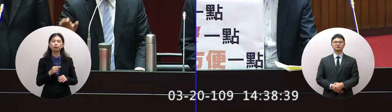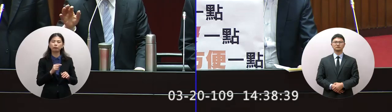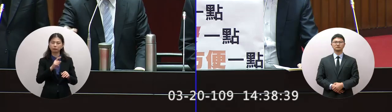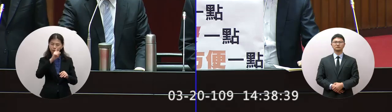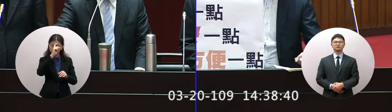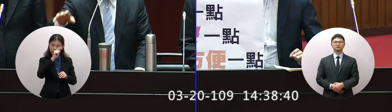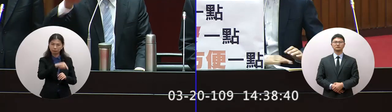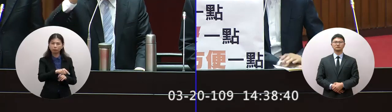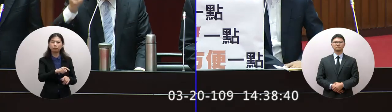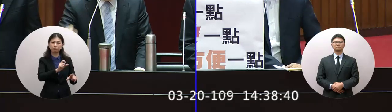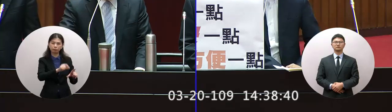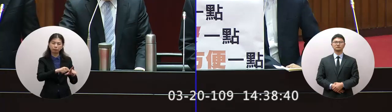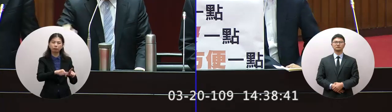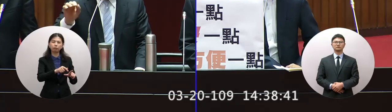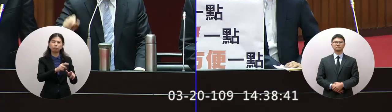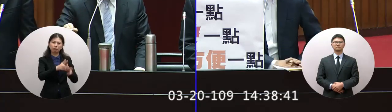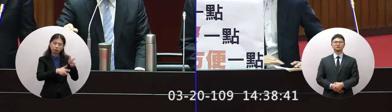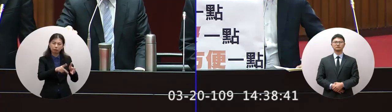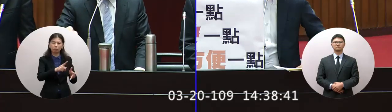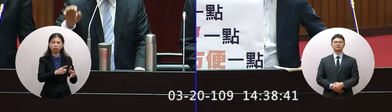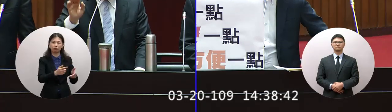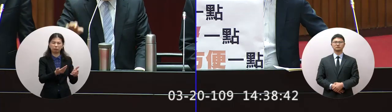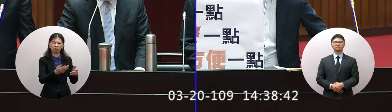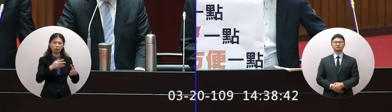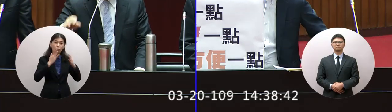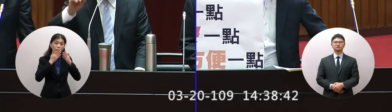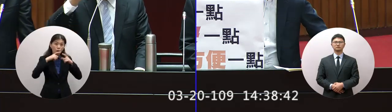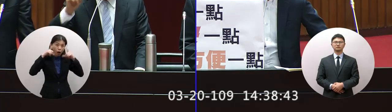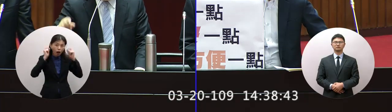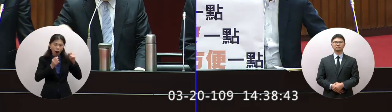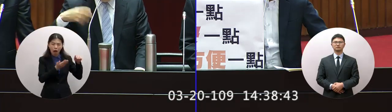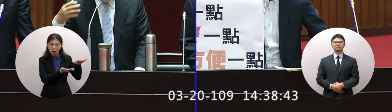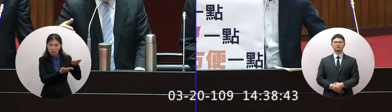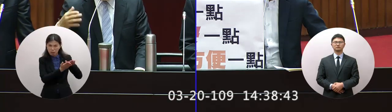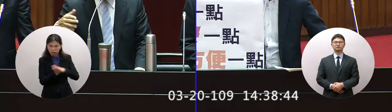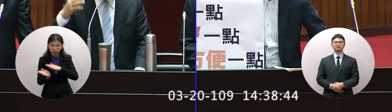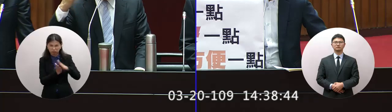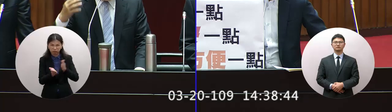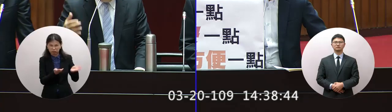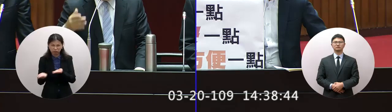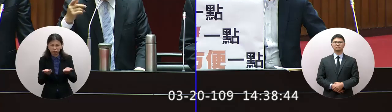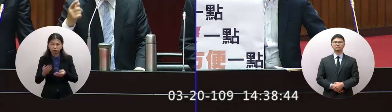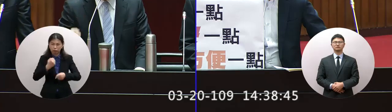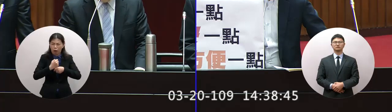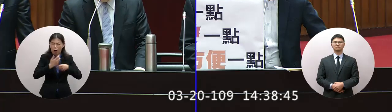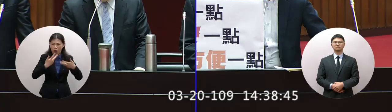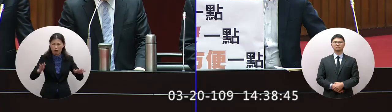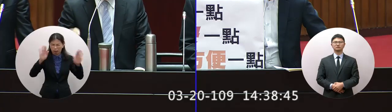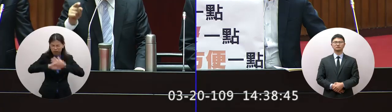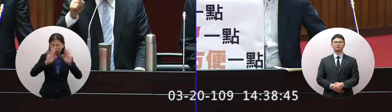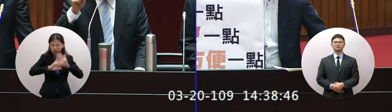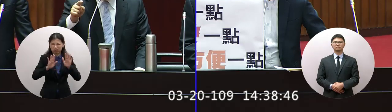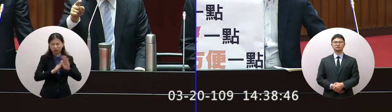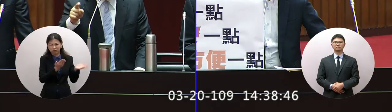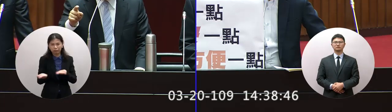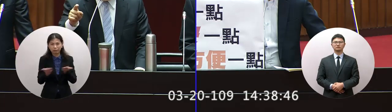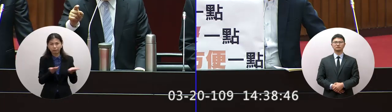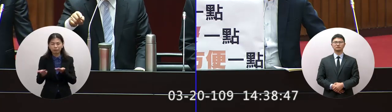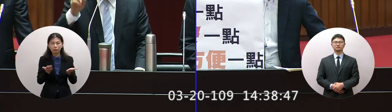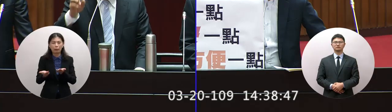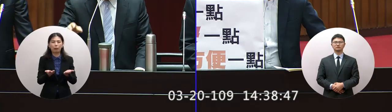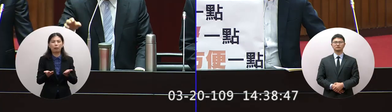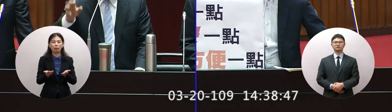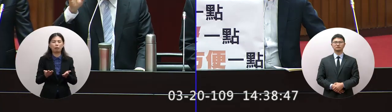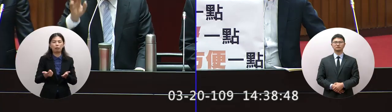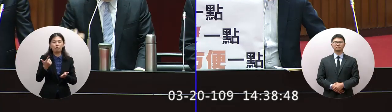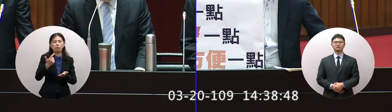尽快生产，大量生产，甚至于能够夜以继日的赶工生产，以应需